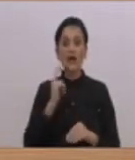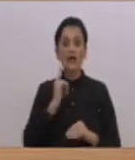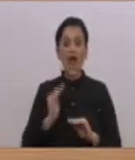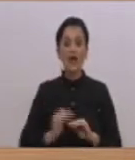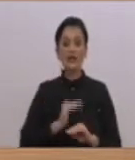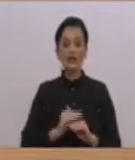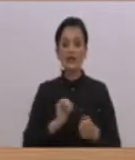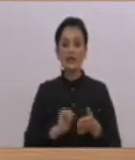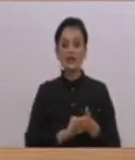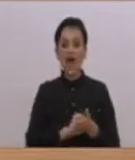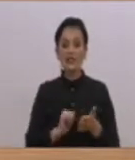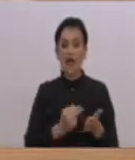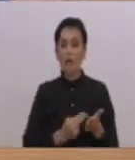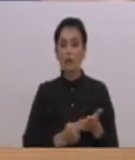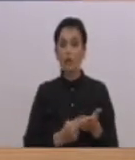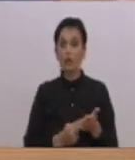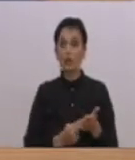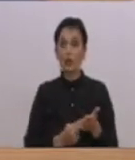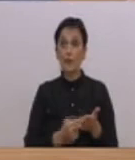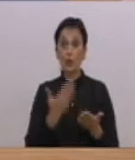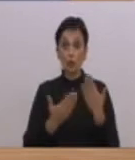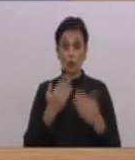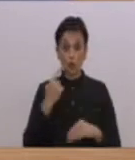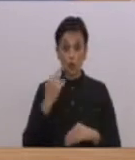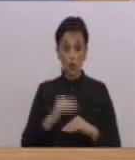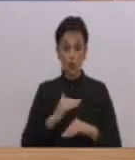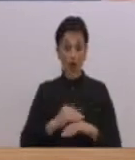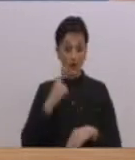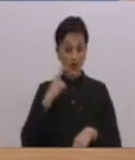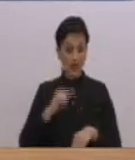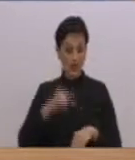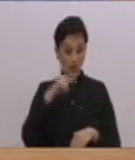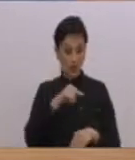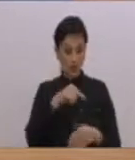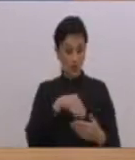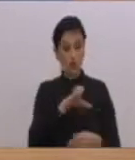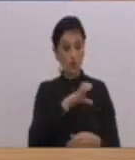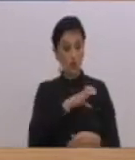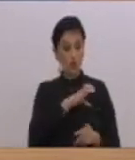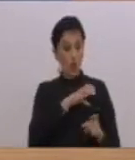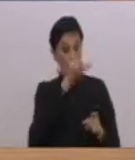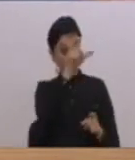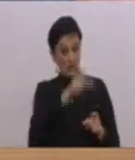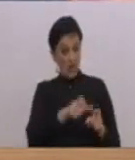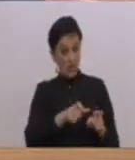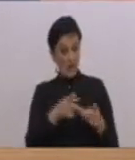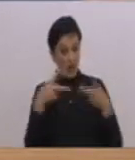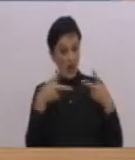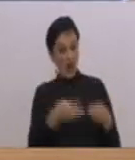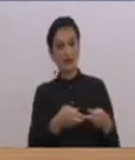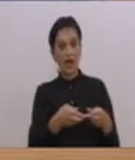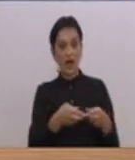არაკეთილსინდისიერების დასაბუთებას. ანუ თუ კეთილსინდისიერი შემძენის ქონებას უნდა დაედოს ყადაღა, აი